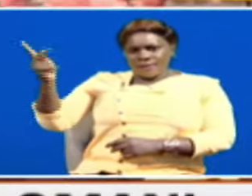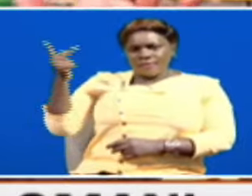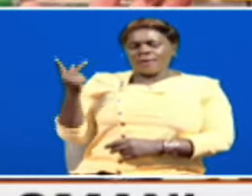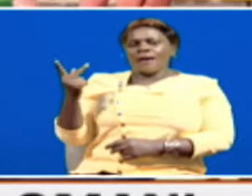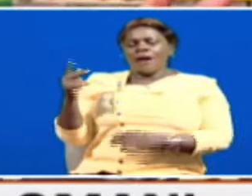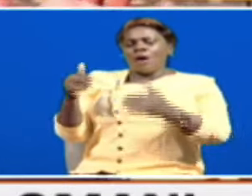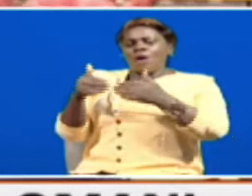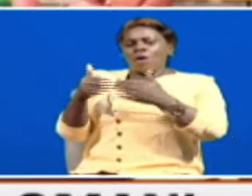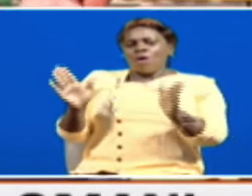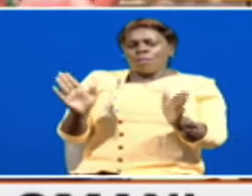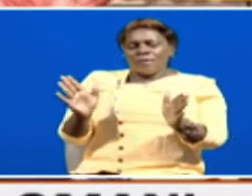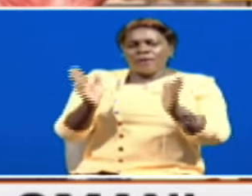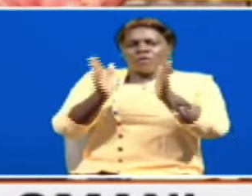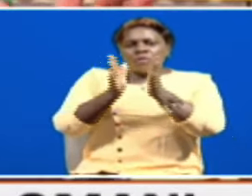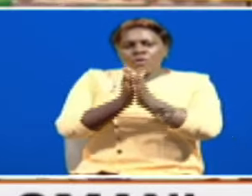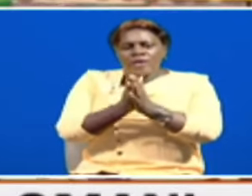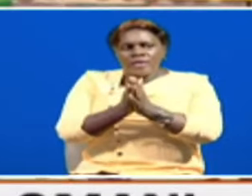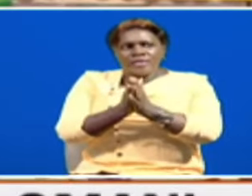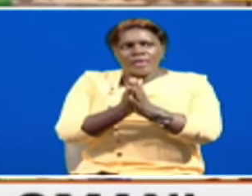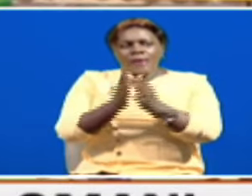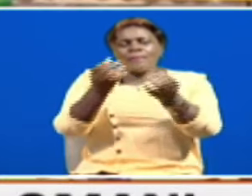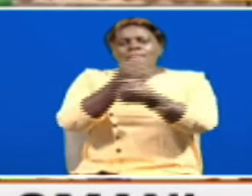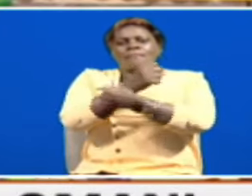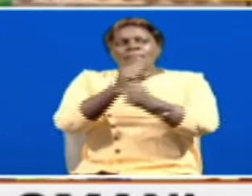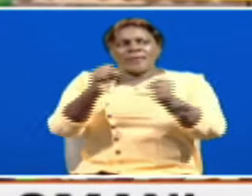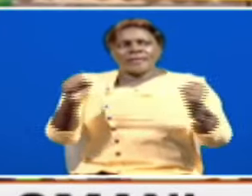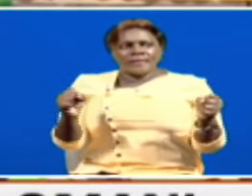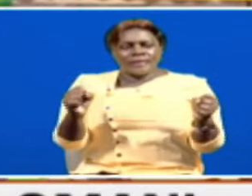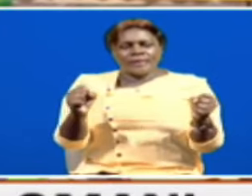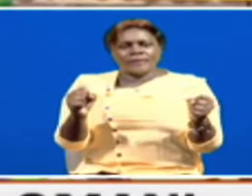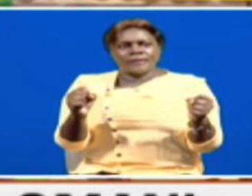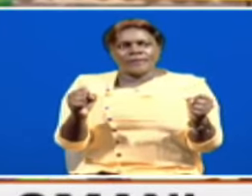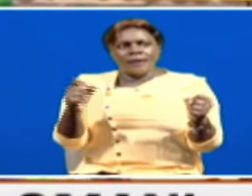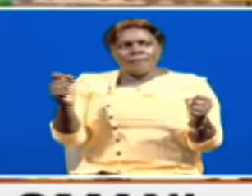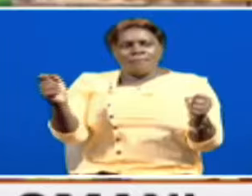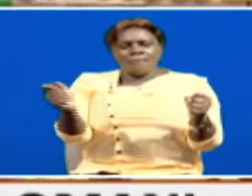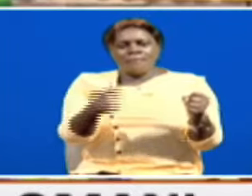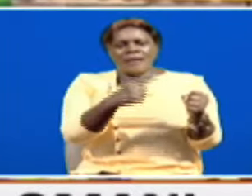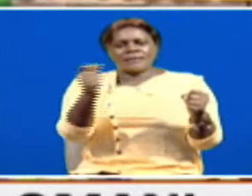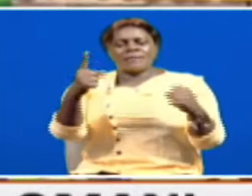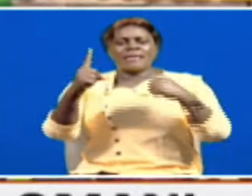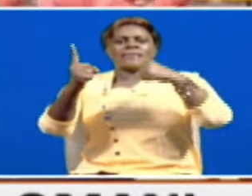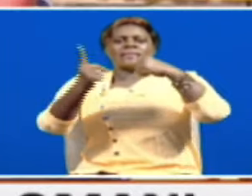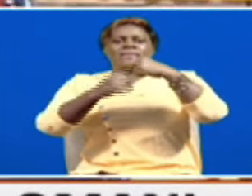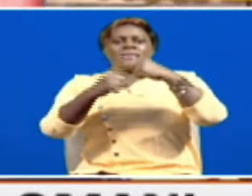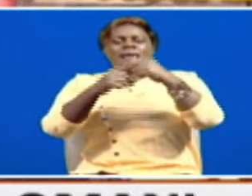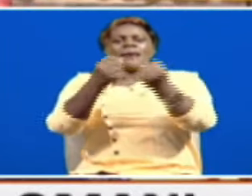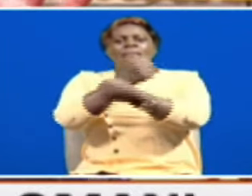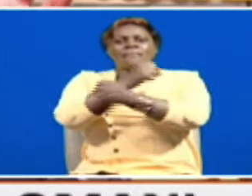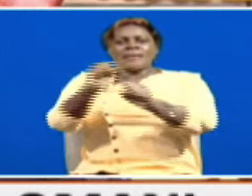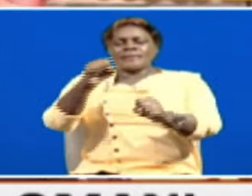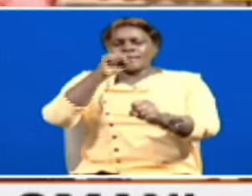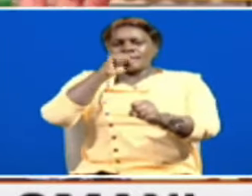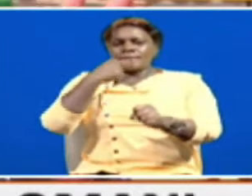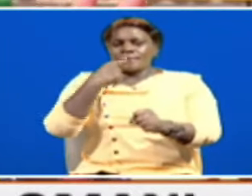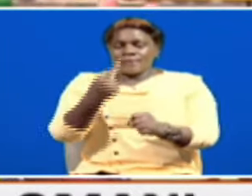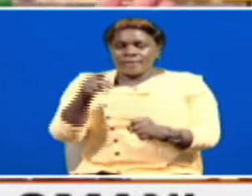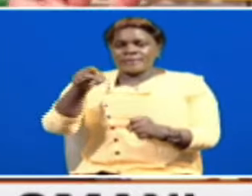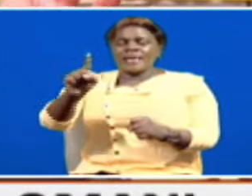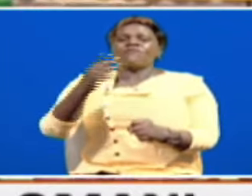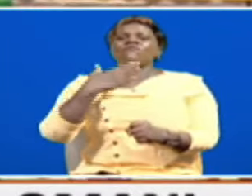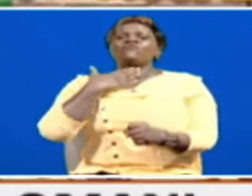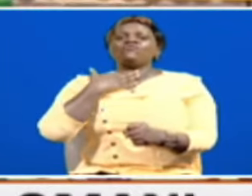Itakuja kufunguliwa na mheshimiwa rais kwenye upande wa mwezi sita. Rais alisema yeye